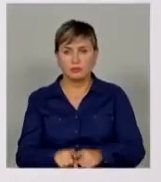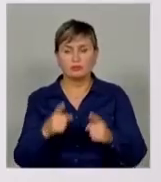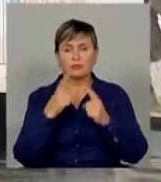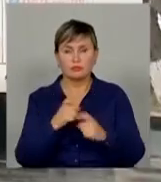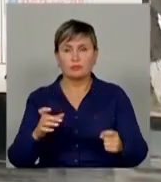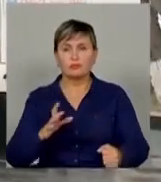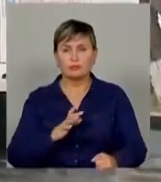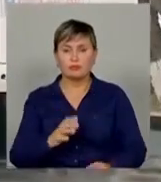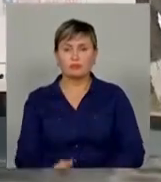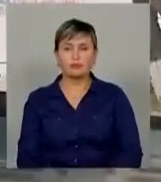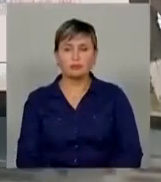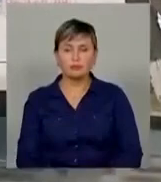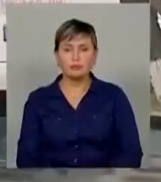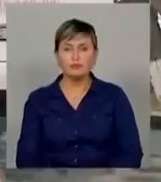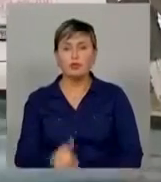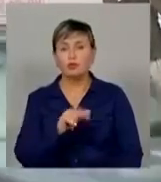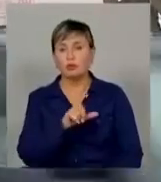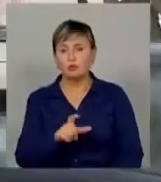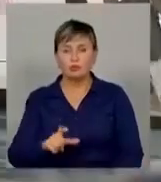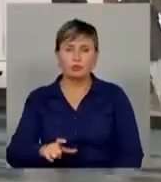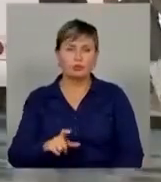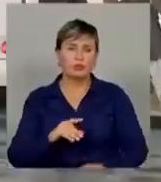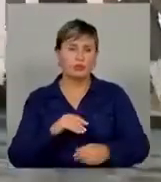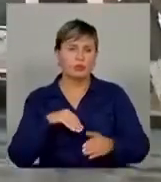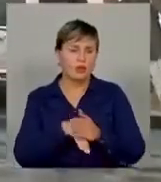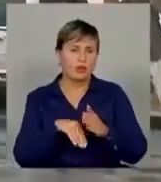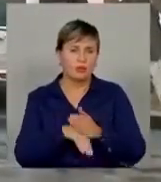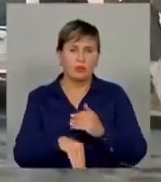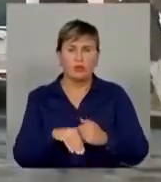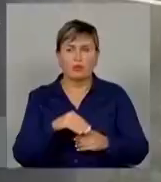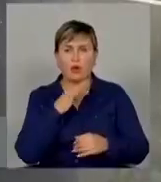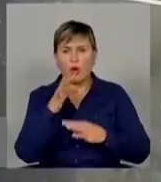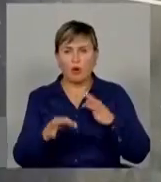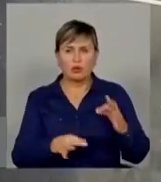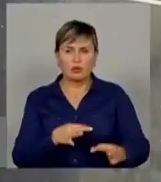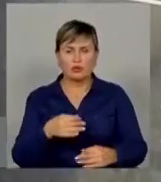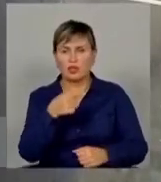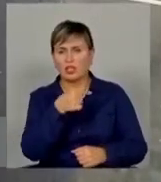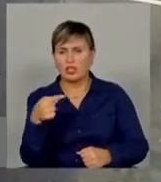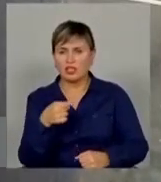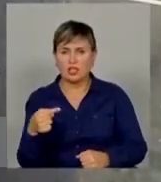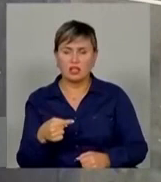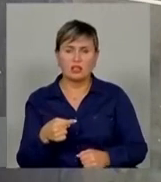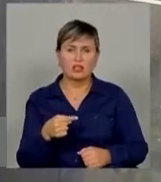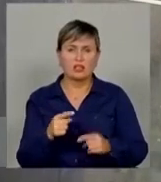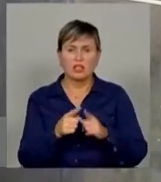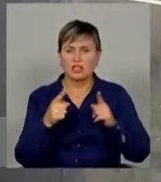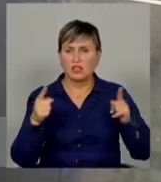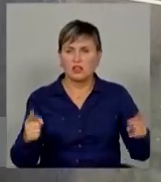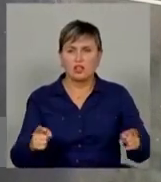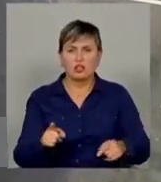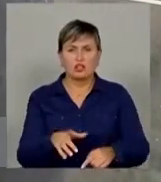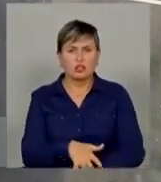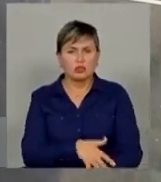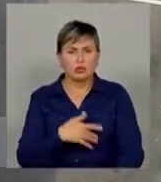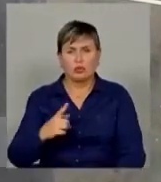автобусов. Вот только у самих горожан накопилось немало отзывов об автобусах, в основном отрицательных. Люди говорят, что интервал движения у них большой, ждать